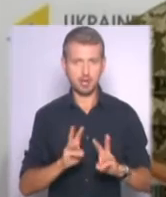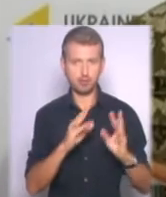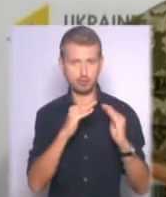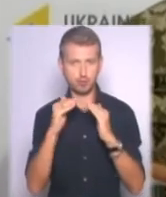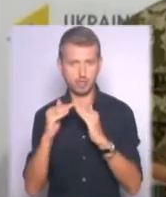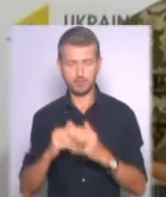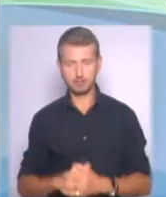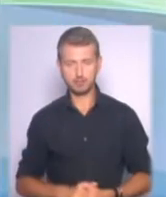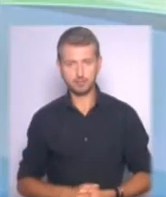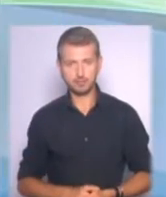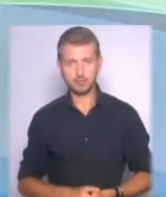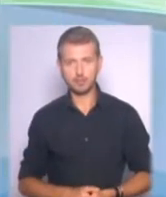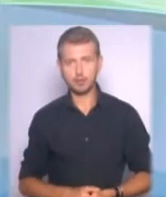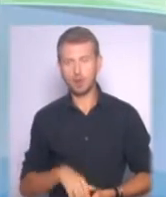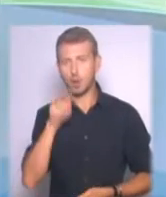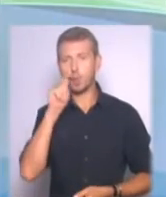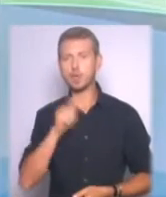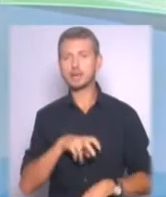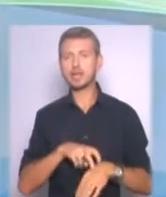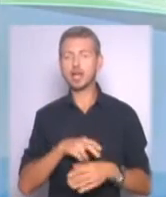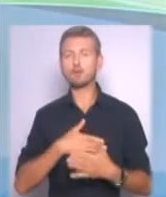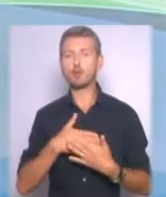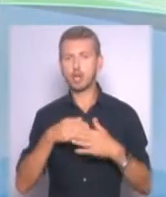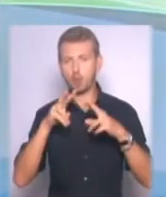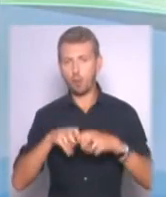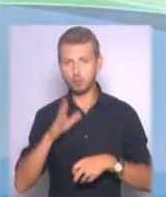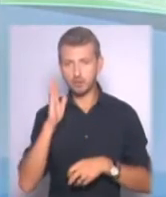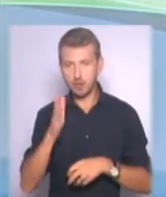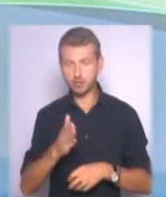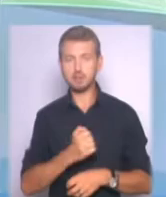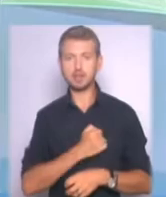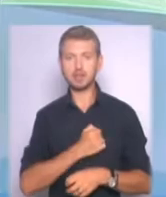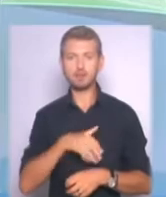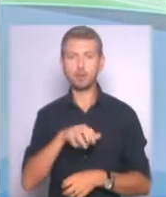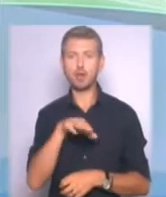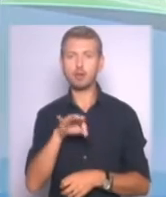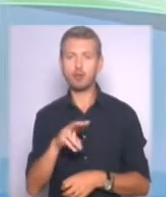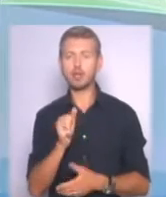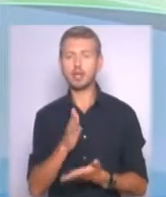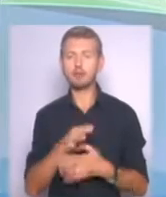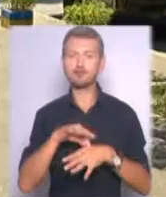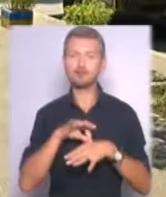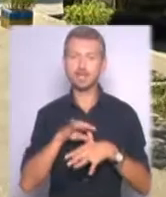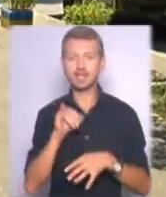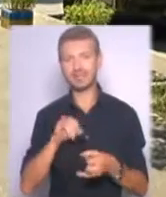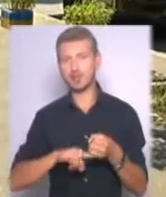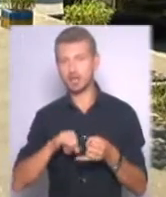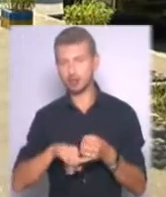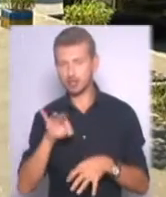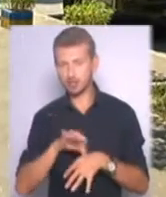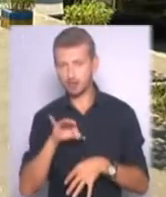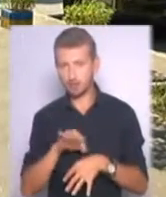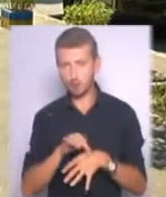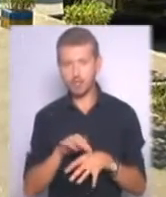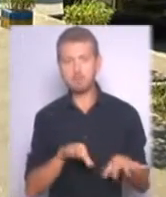будівлі. Українські лікарі-волонтери обстежать бійців в зоні АТО на наявність шкірних та венерологічних захворювань. Пересувний